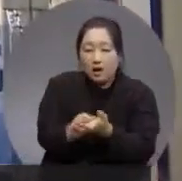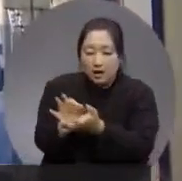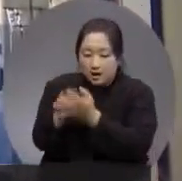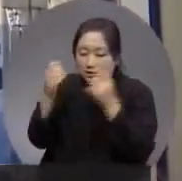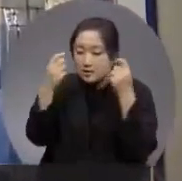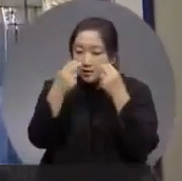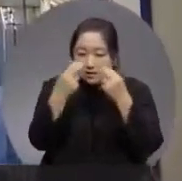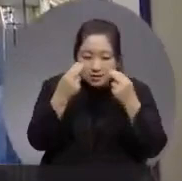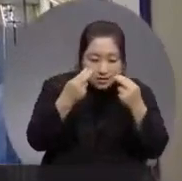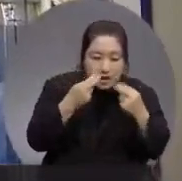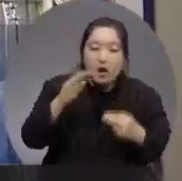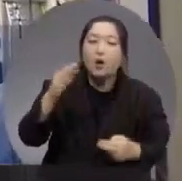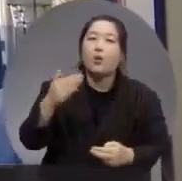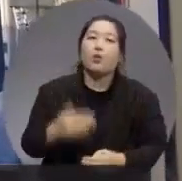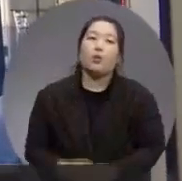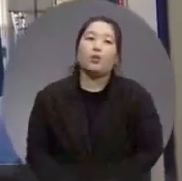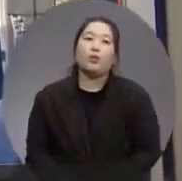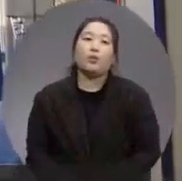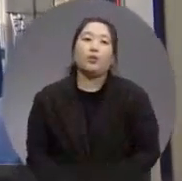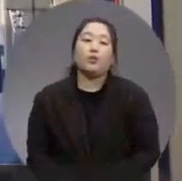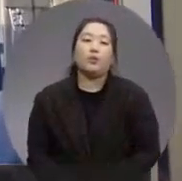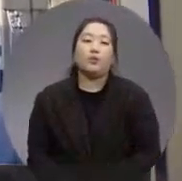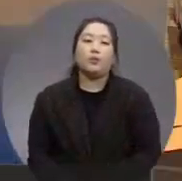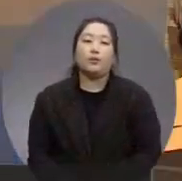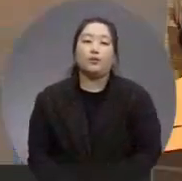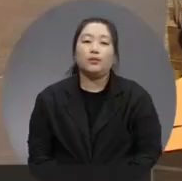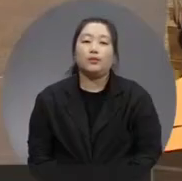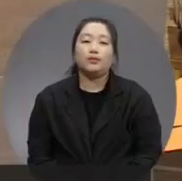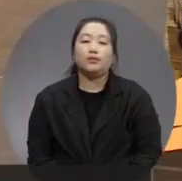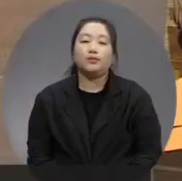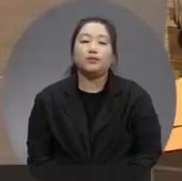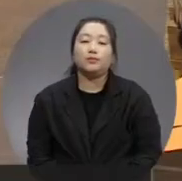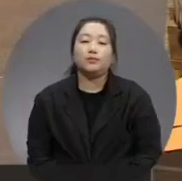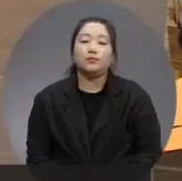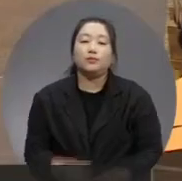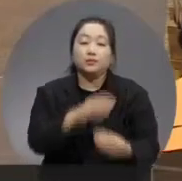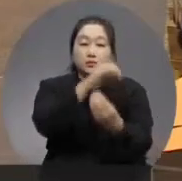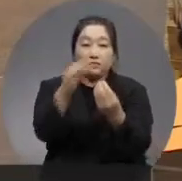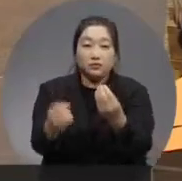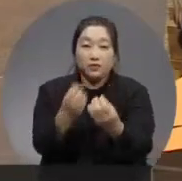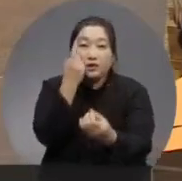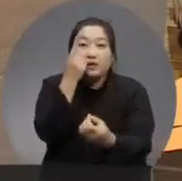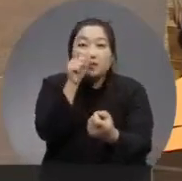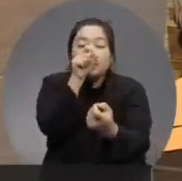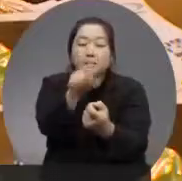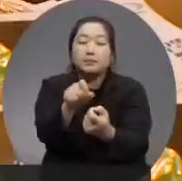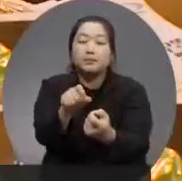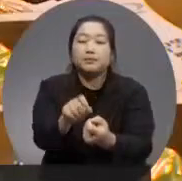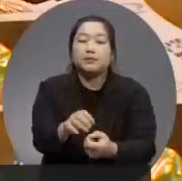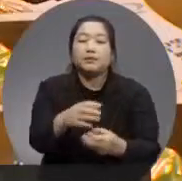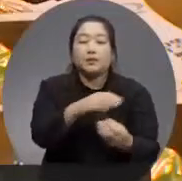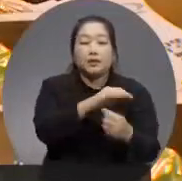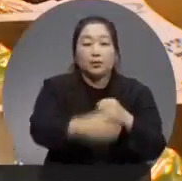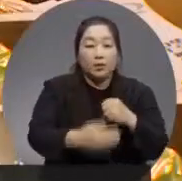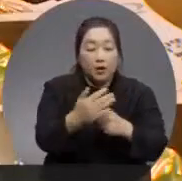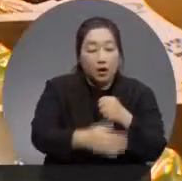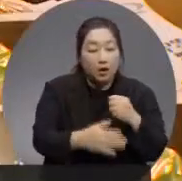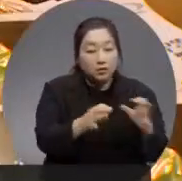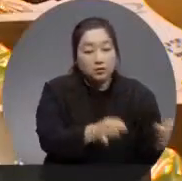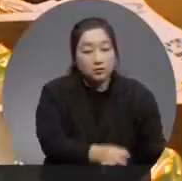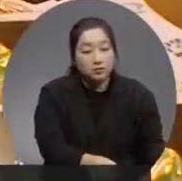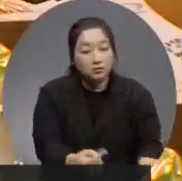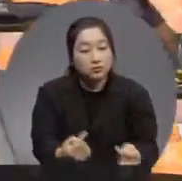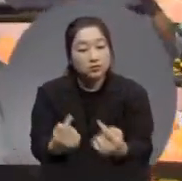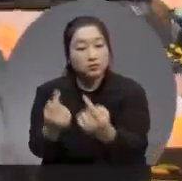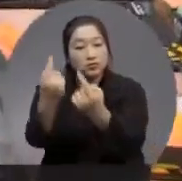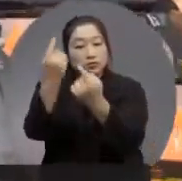좀 저렴한 데를 좀 찾게 되죠, 아무래도. 추석이 한달채 남지 않은 가운데 과일 가격 오름세도